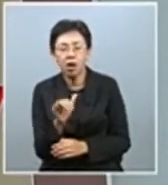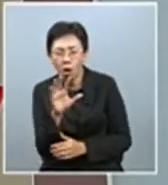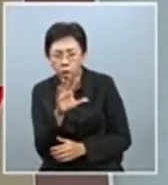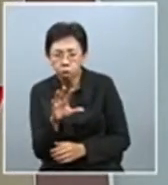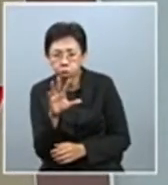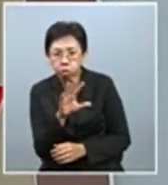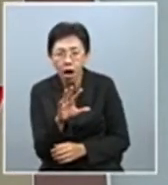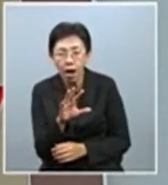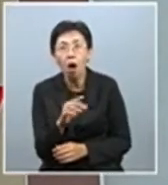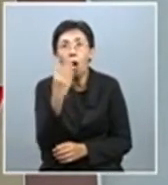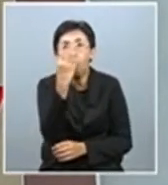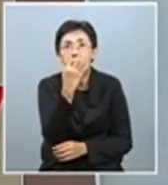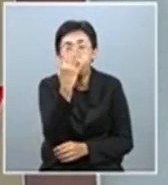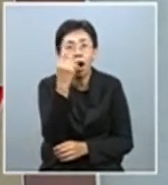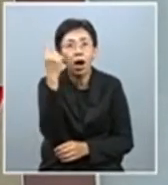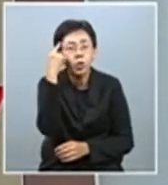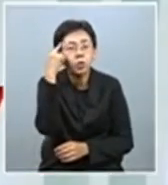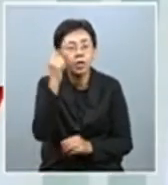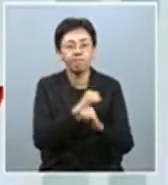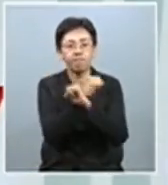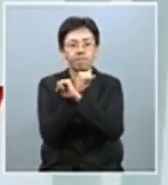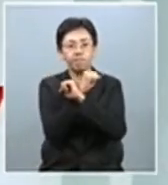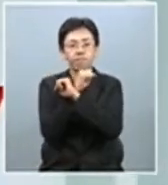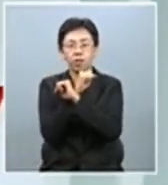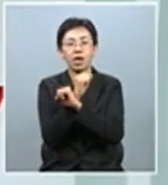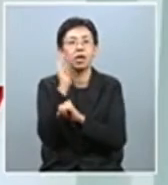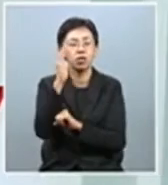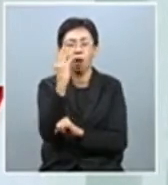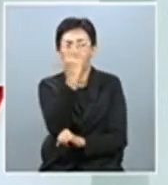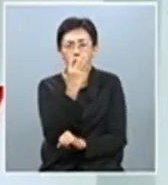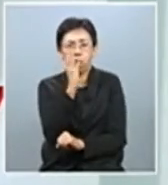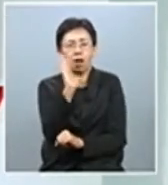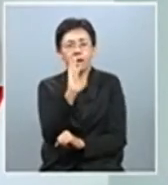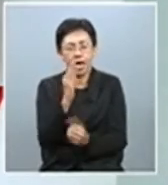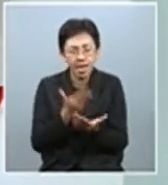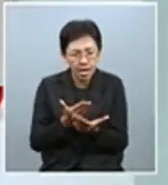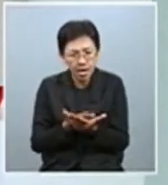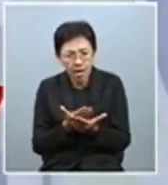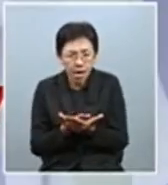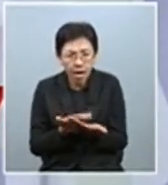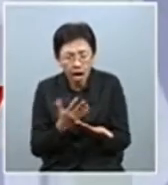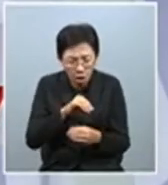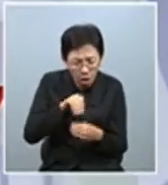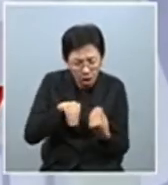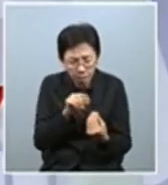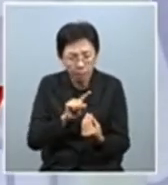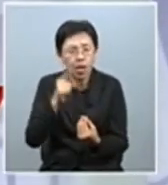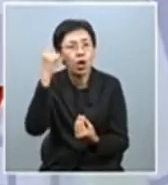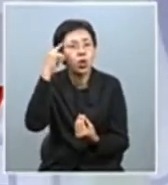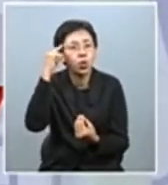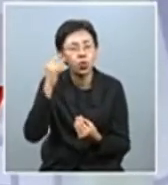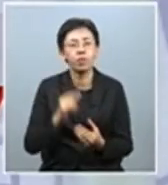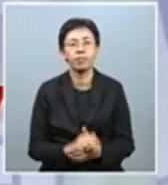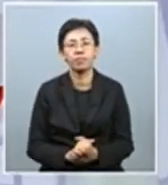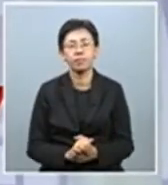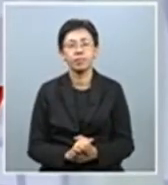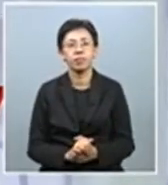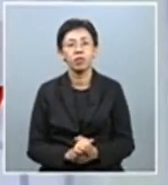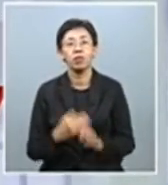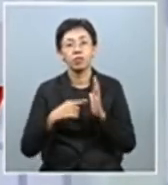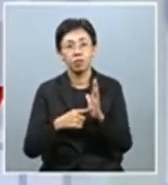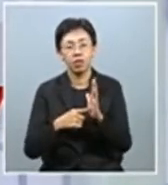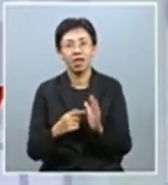ไรบ้างนะคะเพื่อจะได้เป็นภูมิคุ้มกันในการใช้ชีวิตประจำวันนะคะทางด้านการเงินยกตัวอย่